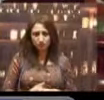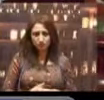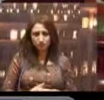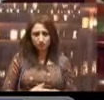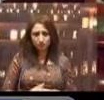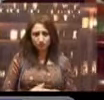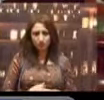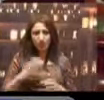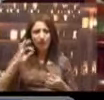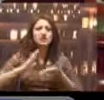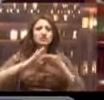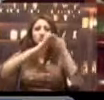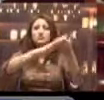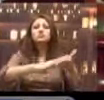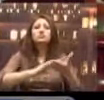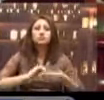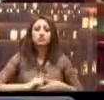في